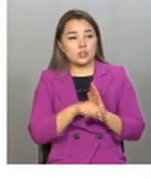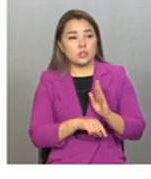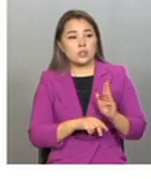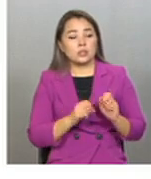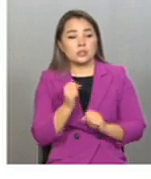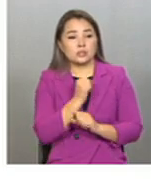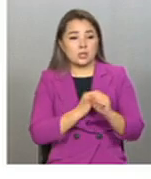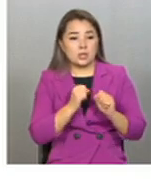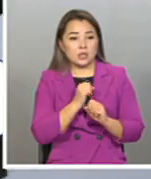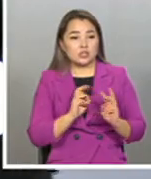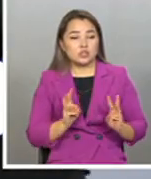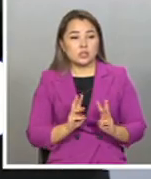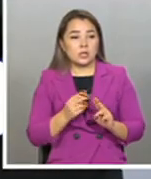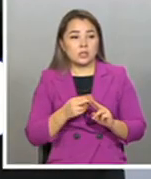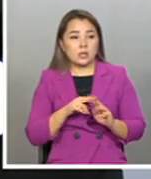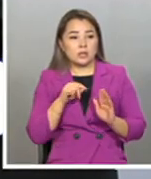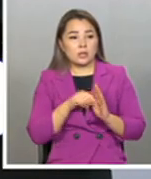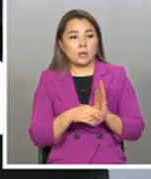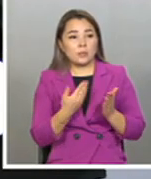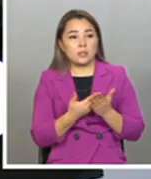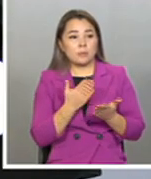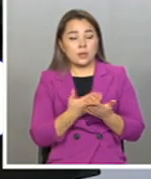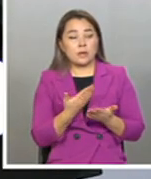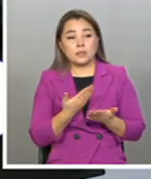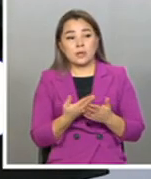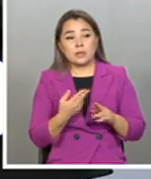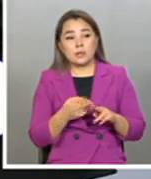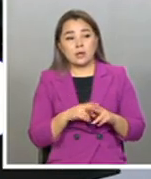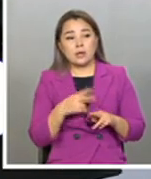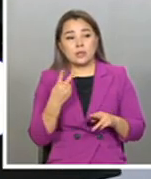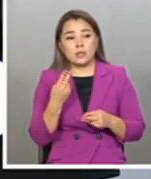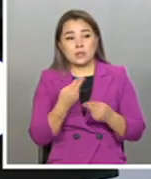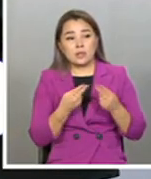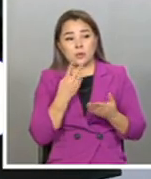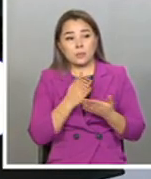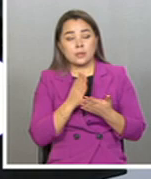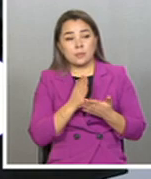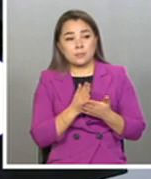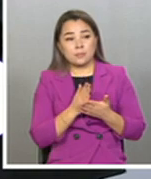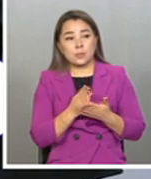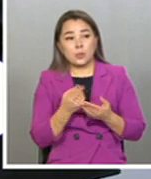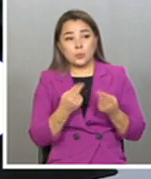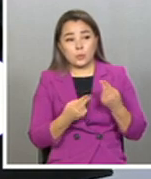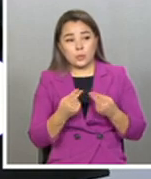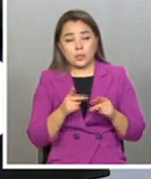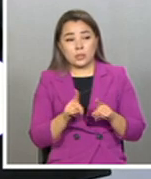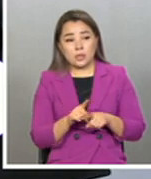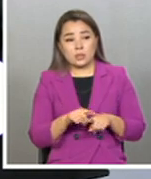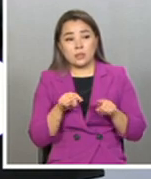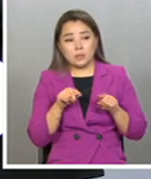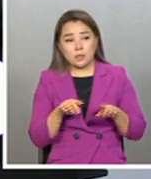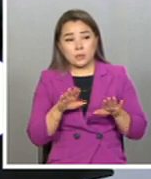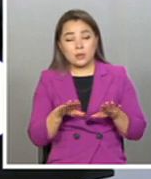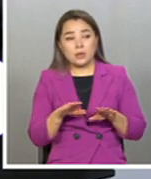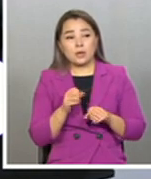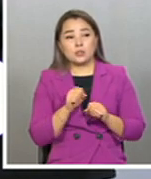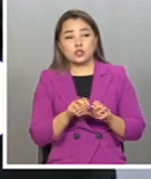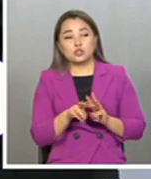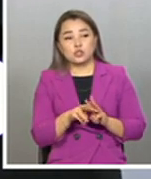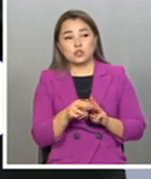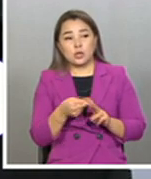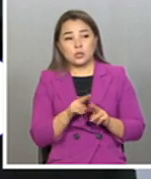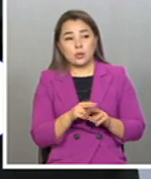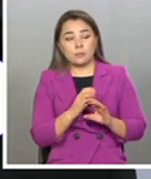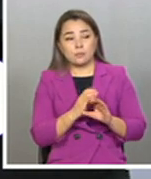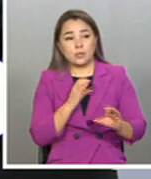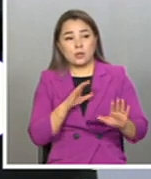қозғалтқышқа мысал болады. Және де назарларыңызды екінші суретке аударатын болсаңыздар, бұл жерде көріп тұрғандарыңыздай реактивті қозғалтқыш.